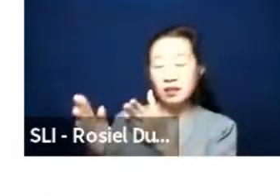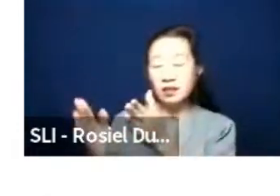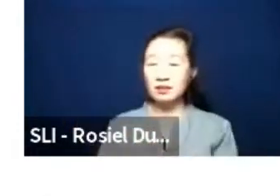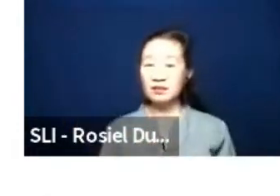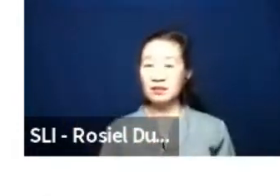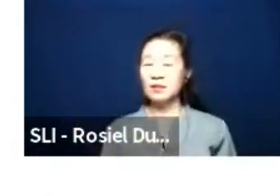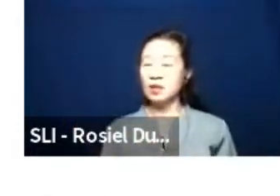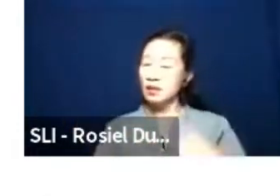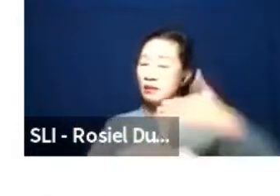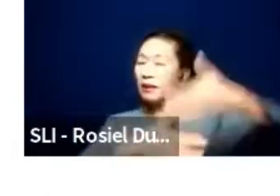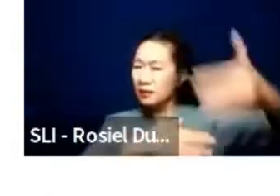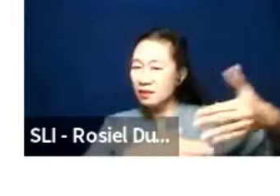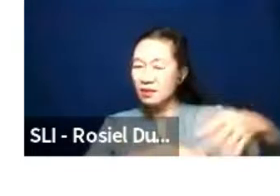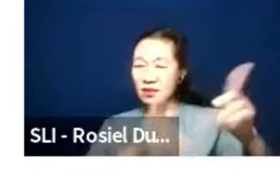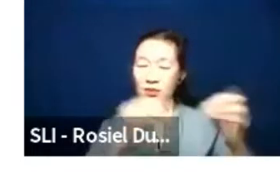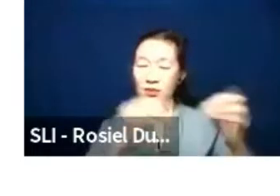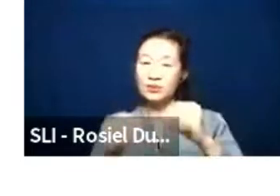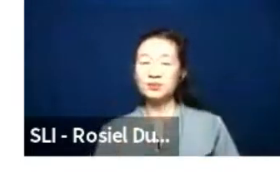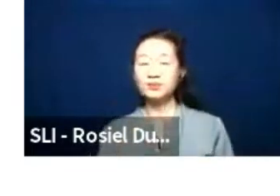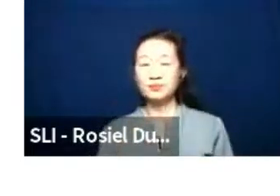ng mga susunod nating hakbang for them.